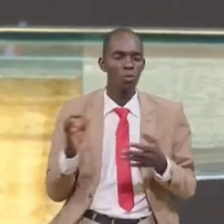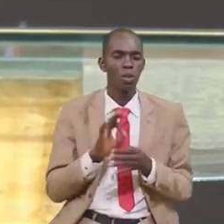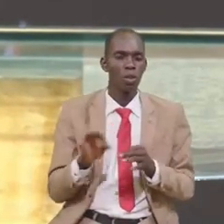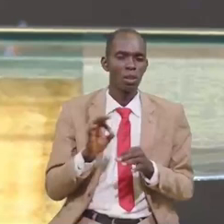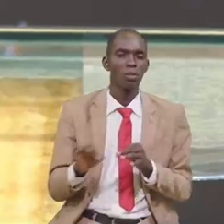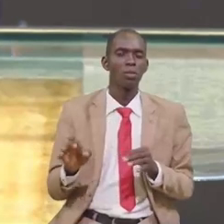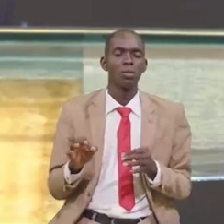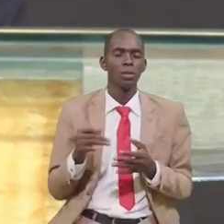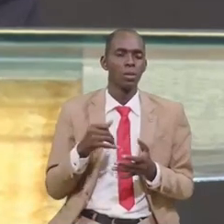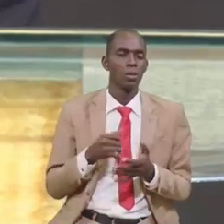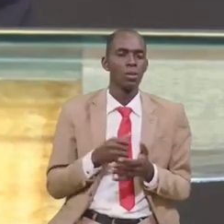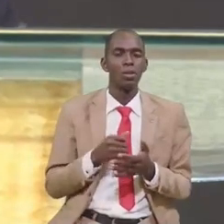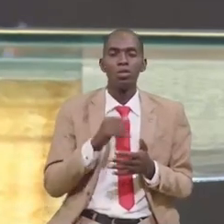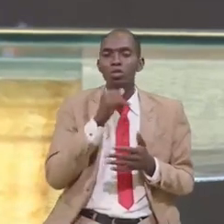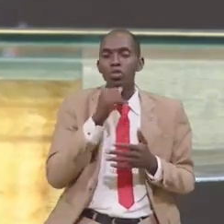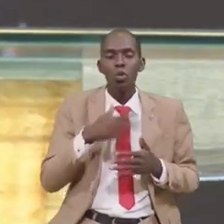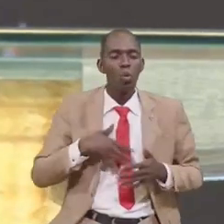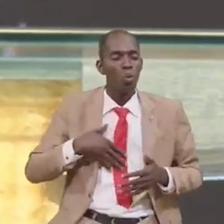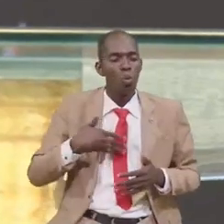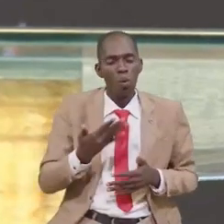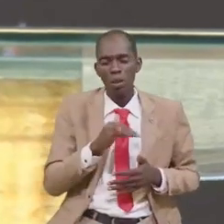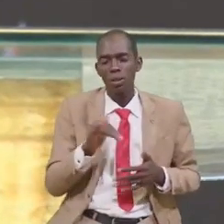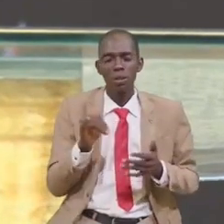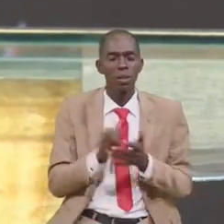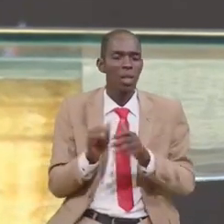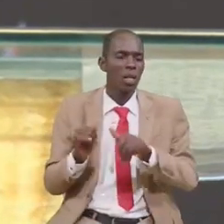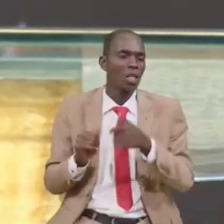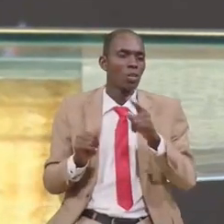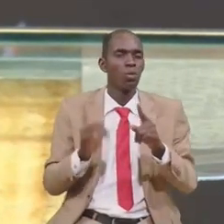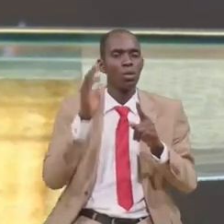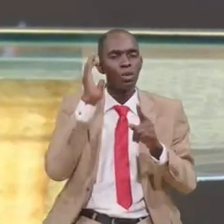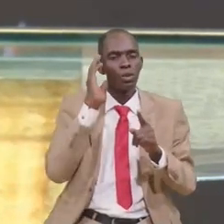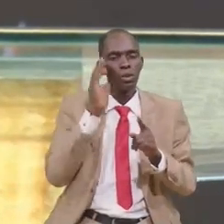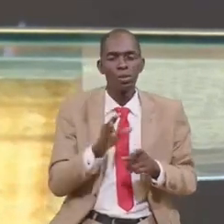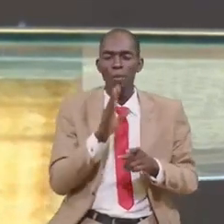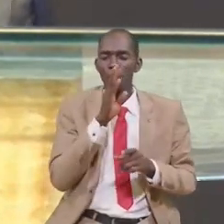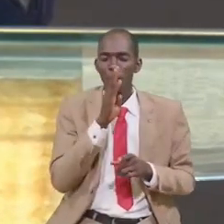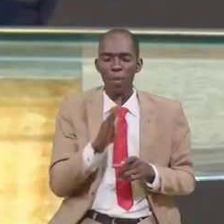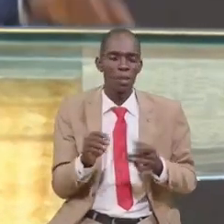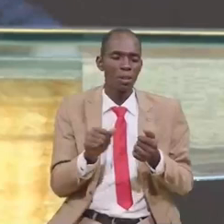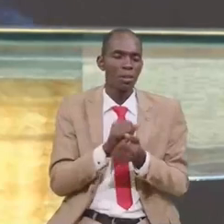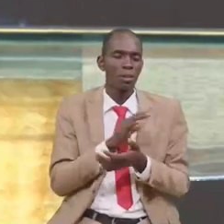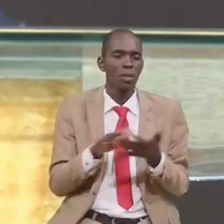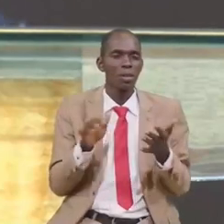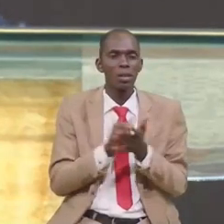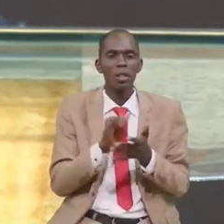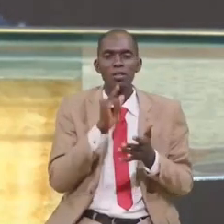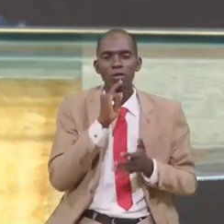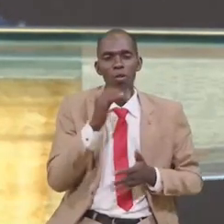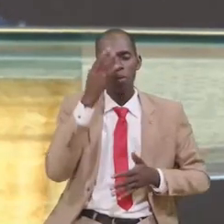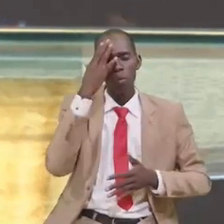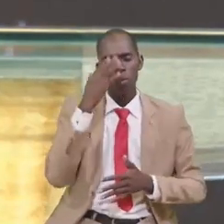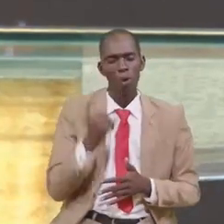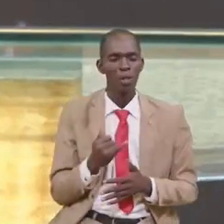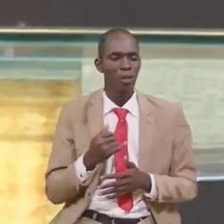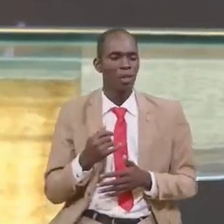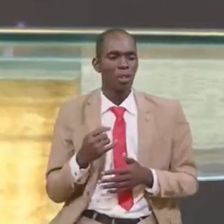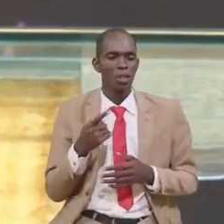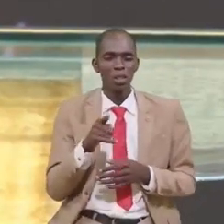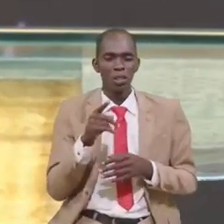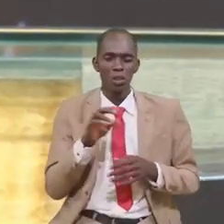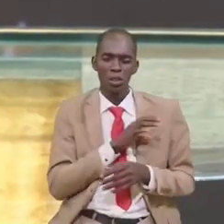de patience envers vous, ne voulant pas qu'aucun périsse, ne voulant pas qu'aucun périsse. C'est pourquoi il doit aller à la